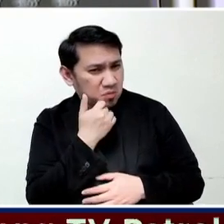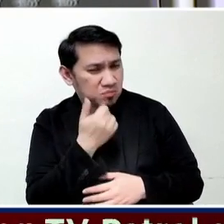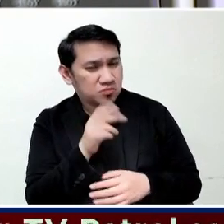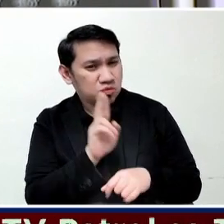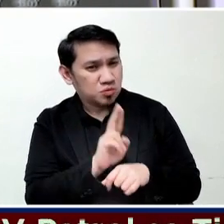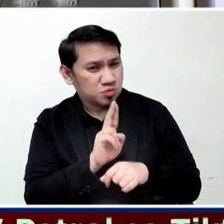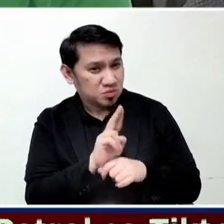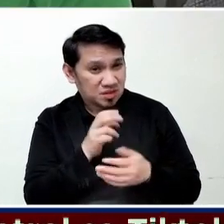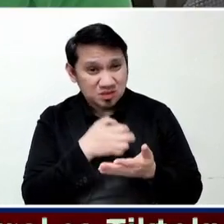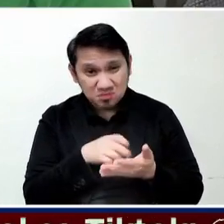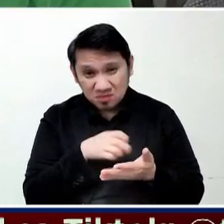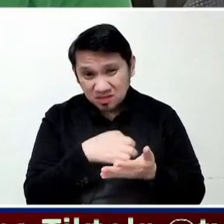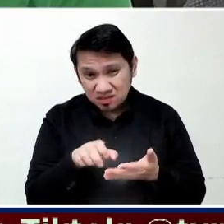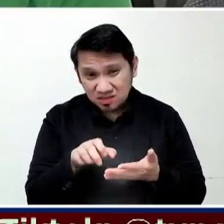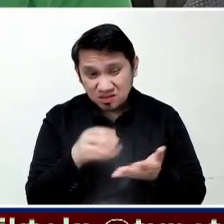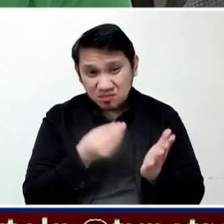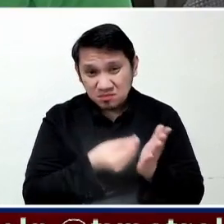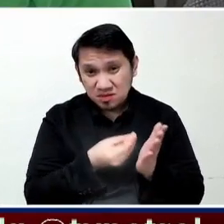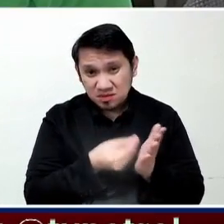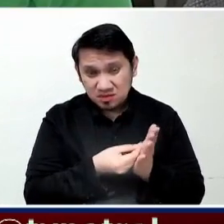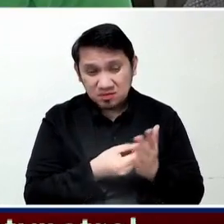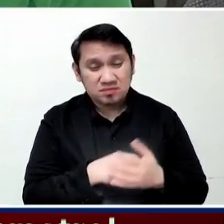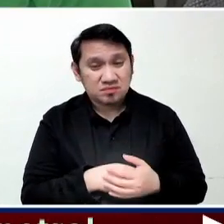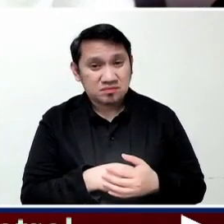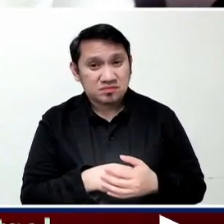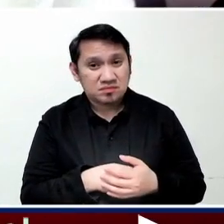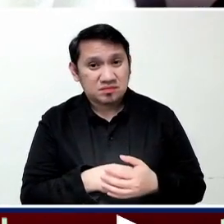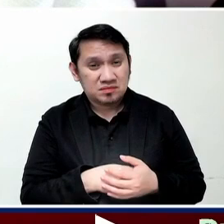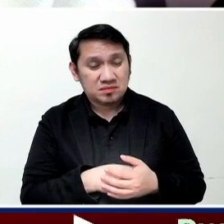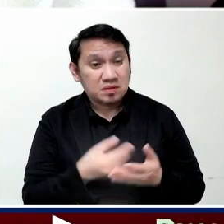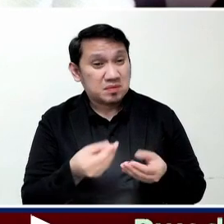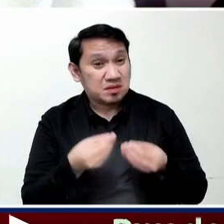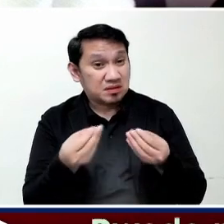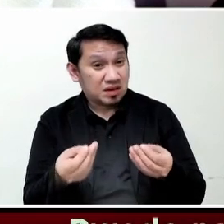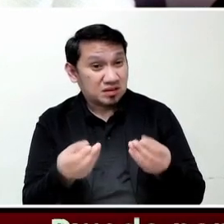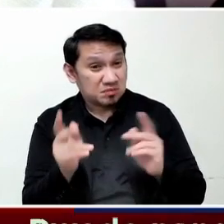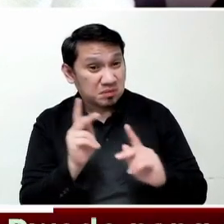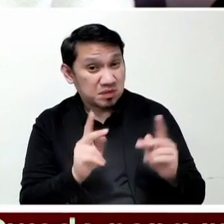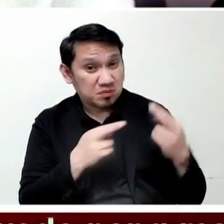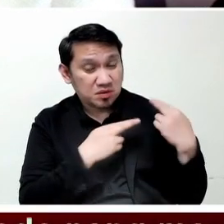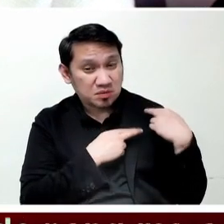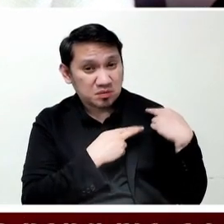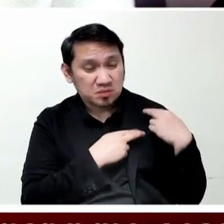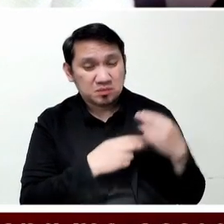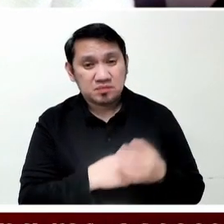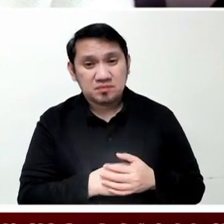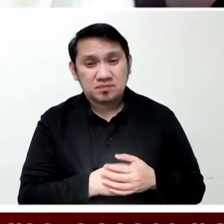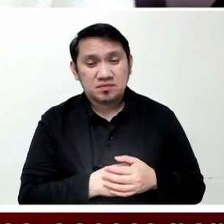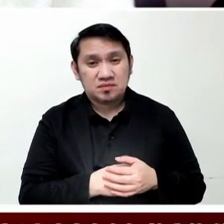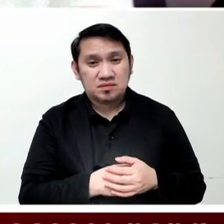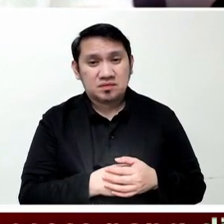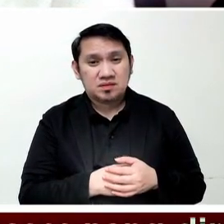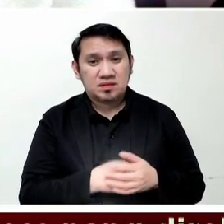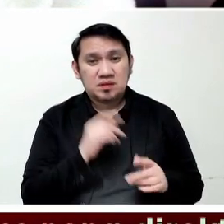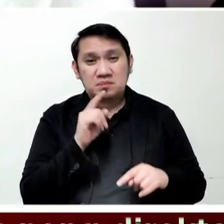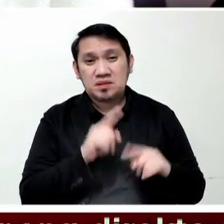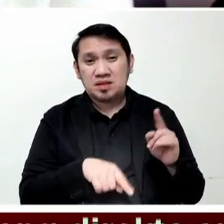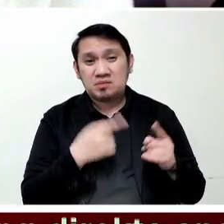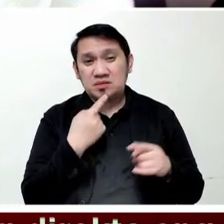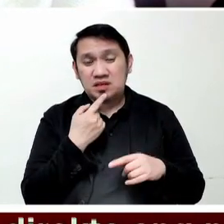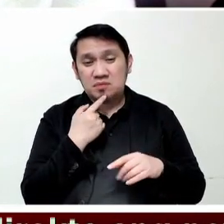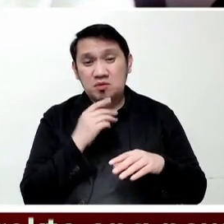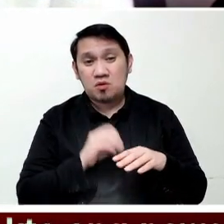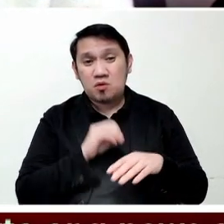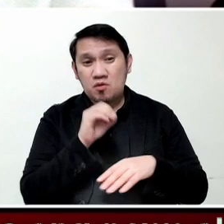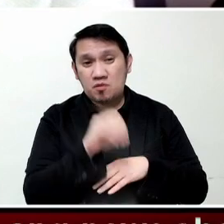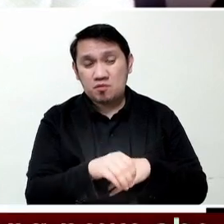ng NGCP na ipinasa sa taong bayan? Hindi naman sa masasabi natin agad na overcharging kasi nga ang sistema